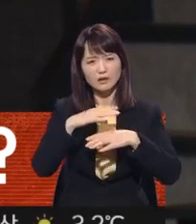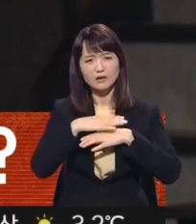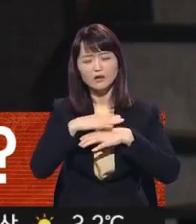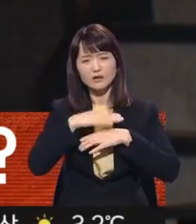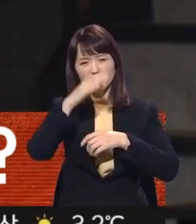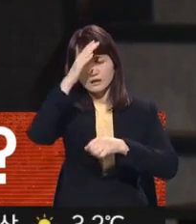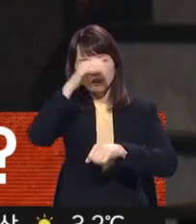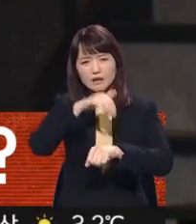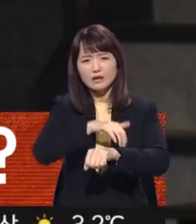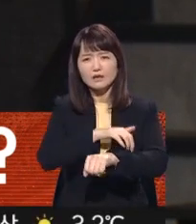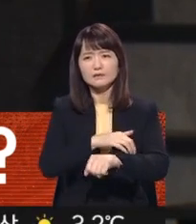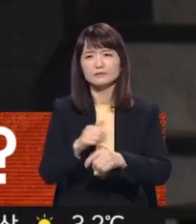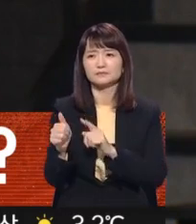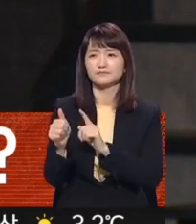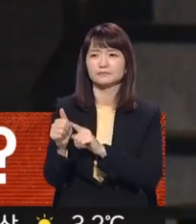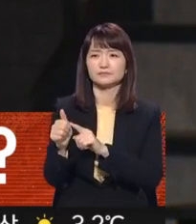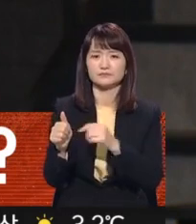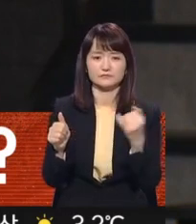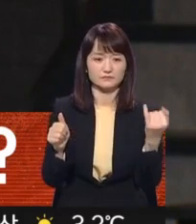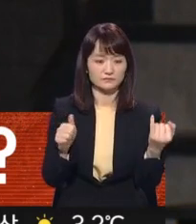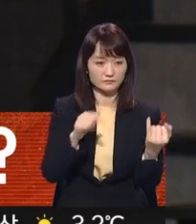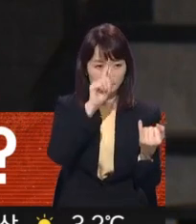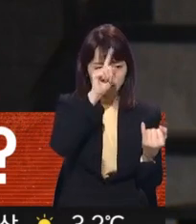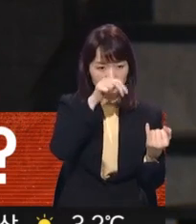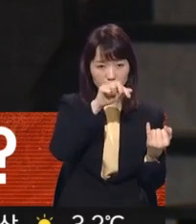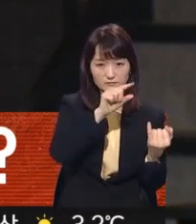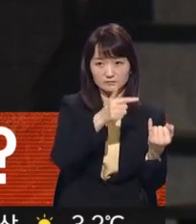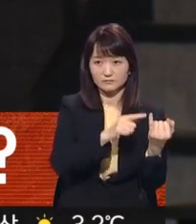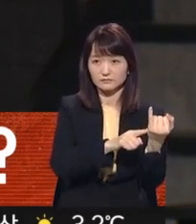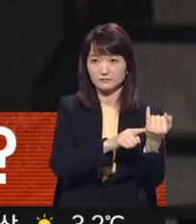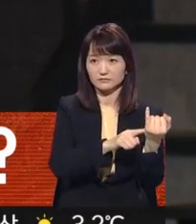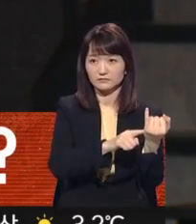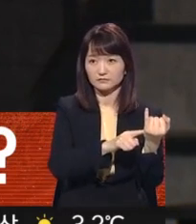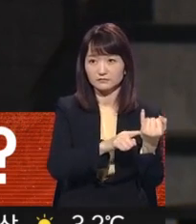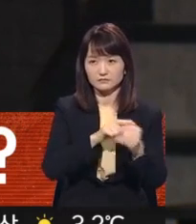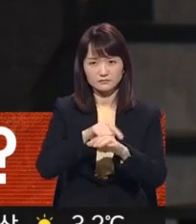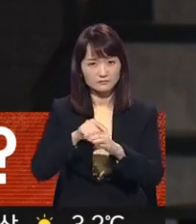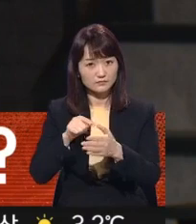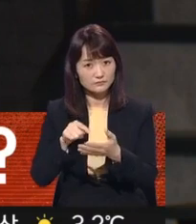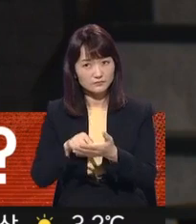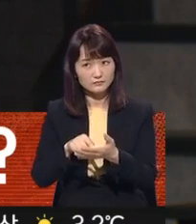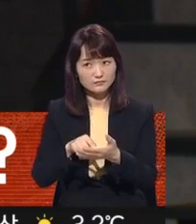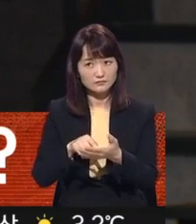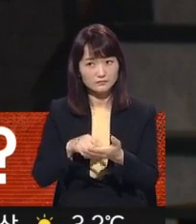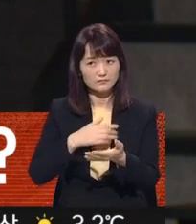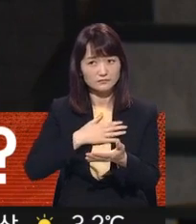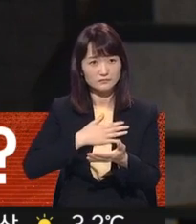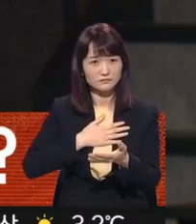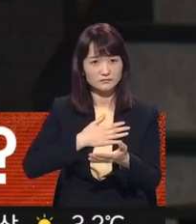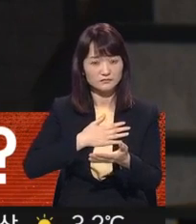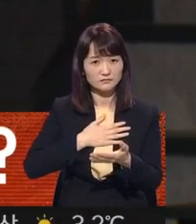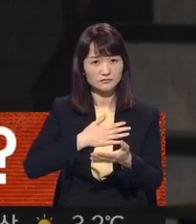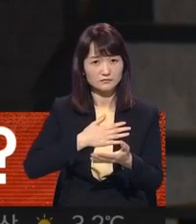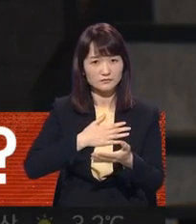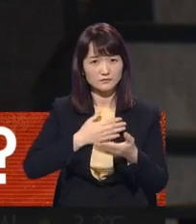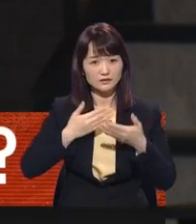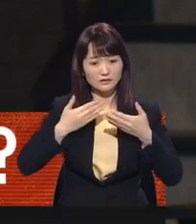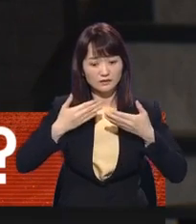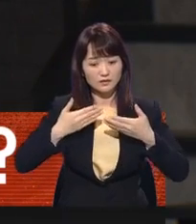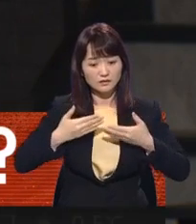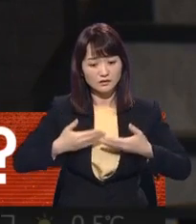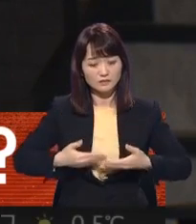근데 제가 더 걱정스러운 것은이 남성은 이수진 원장에 대한 어떤 마음이 감정이 전혀 가라앉지 않은 것으로